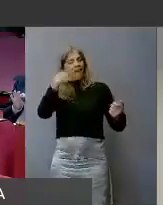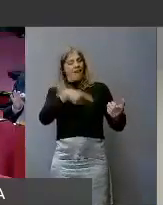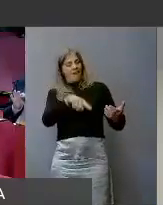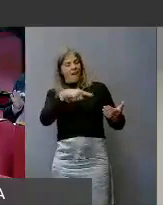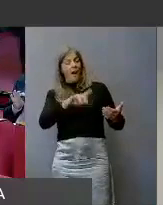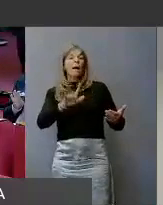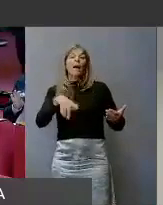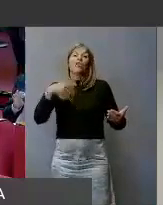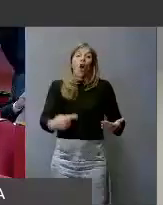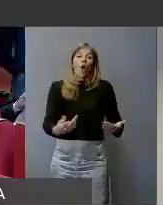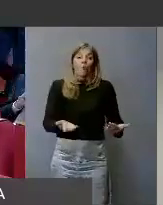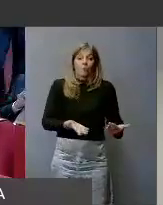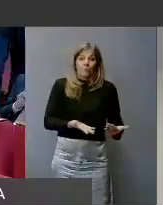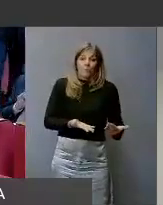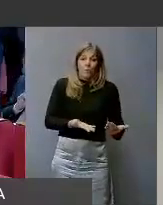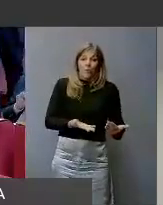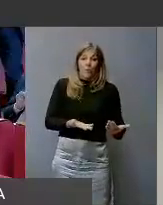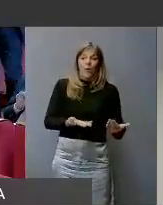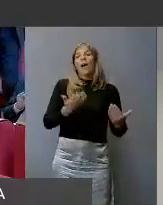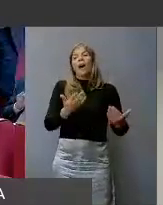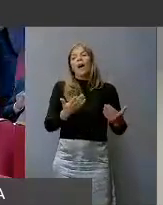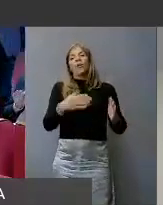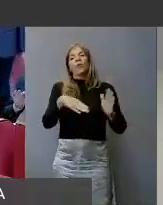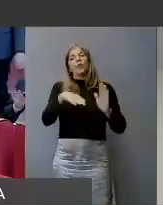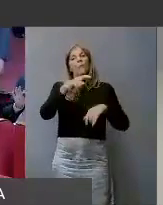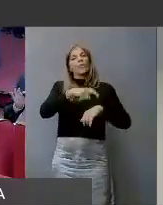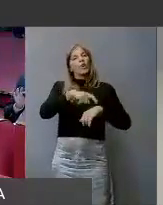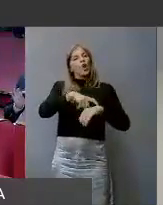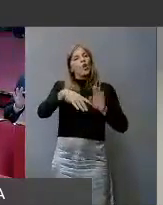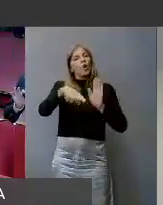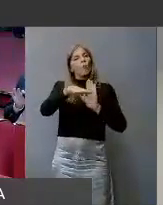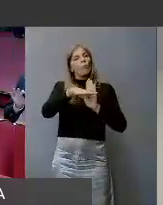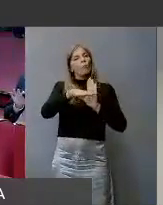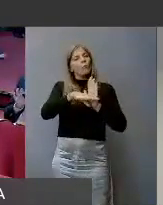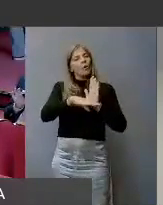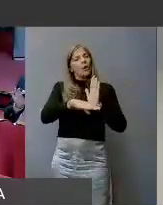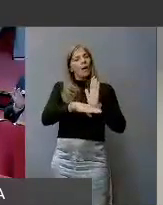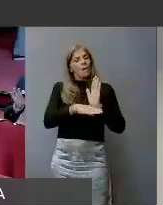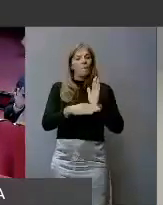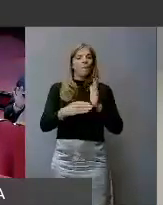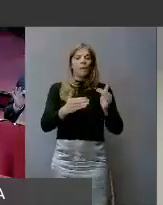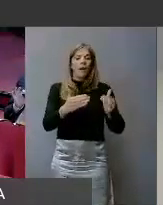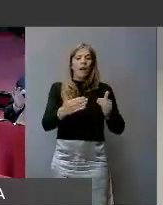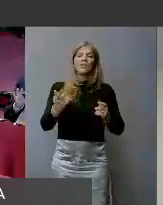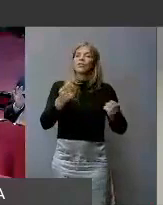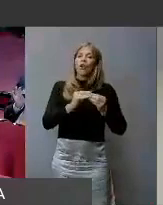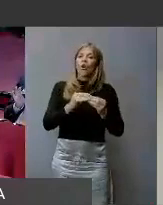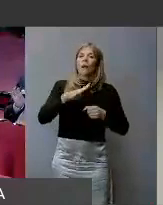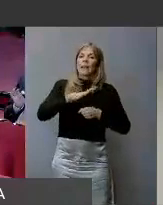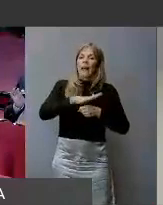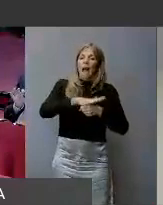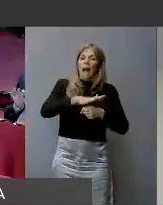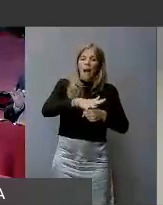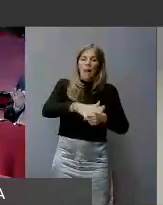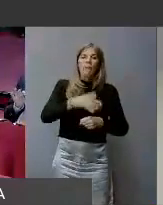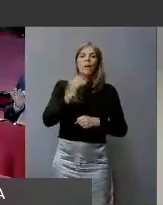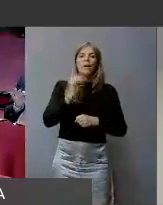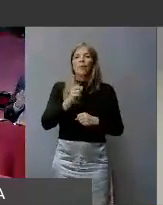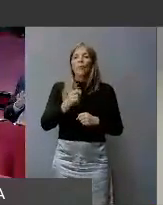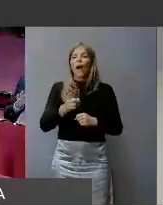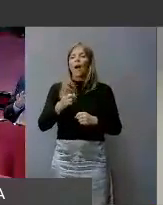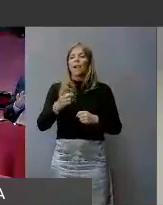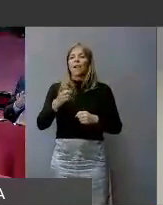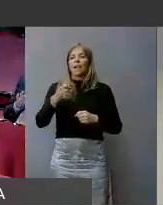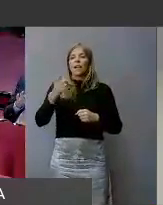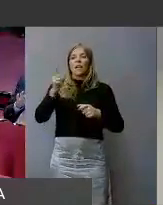come recuperare ma questo percorso questo crono programma come gestirlo quali saranno le tappe nei cambiamenti della vita dei cittadini pei